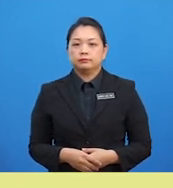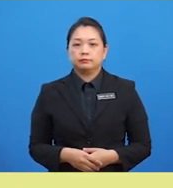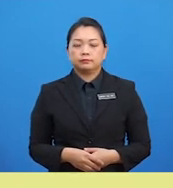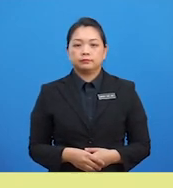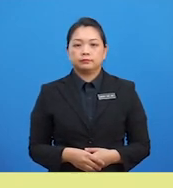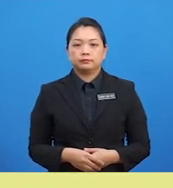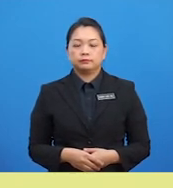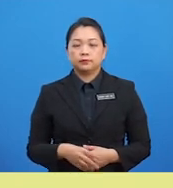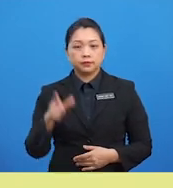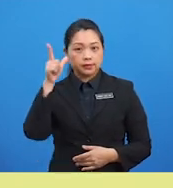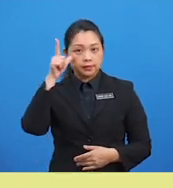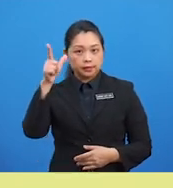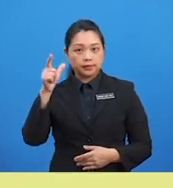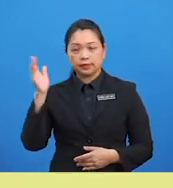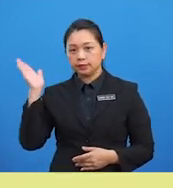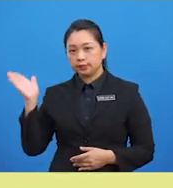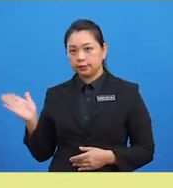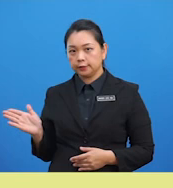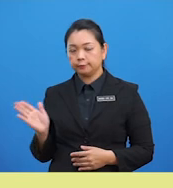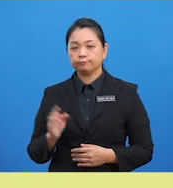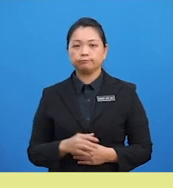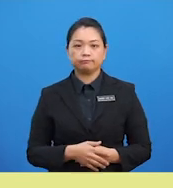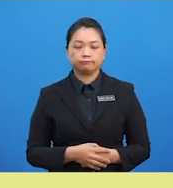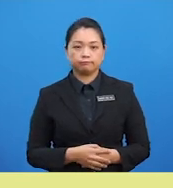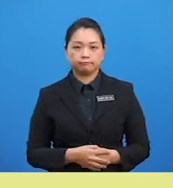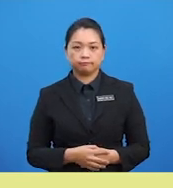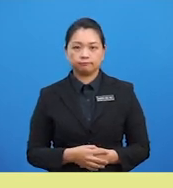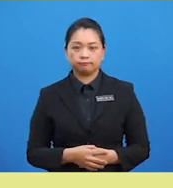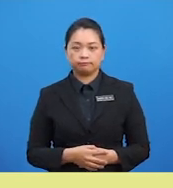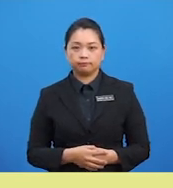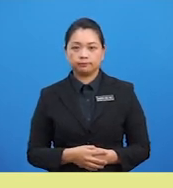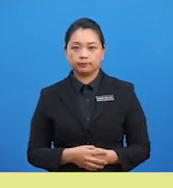murid-murid boleh melihat contoh berikut.